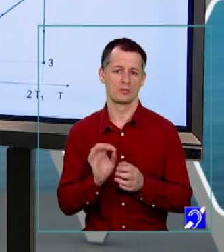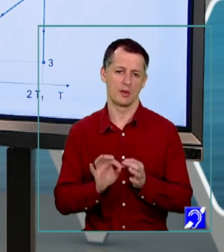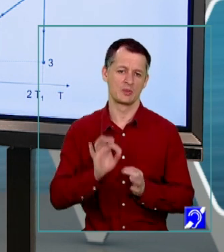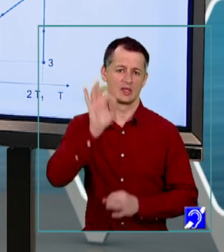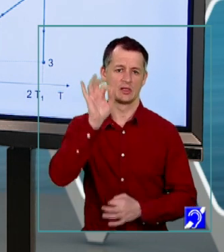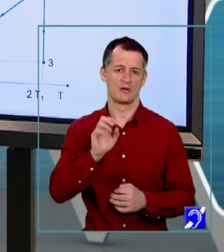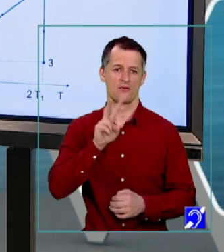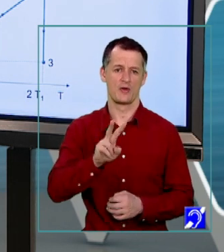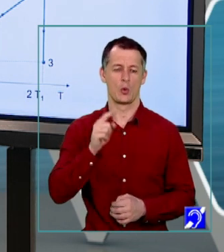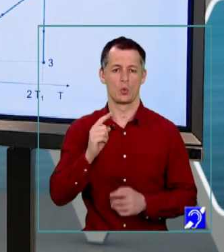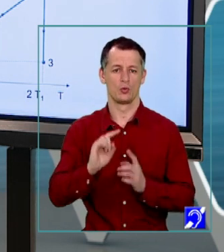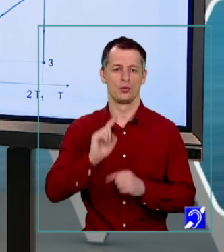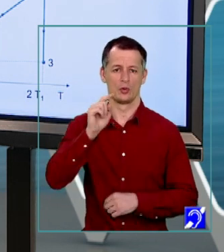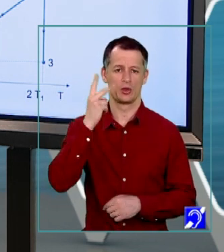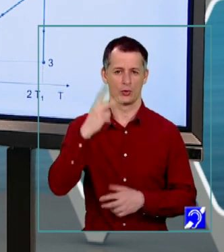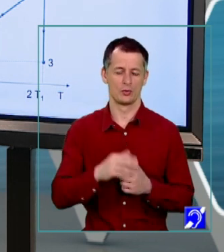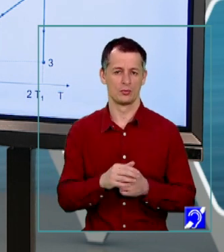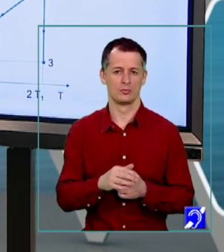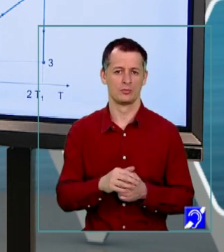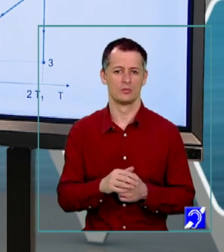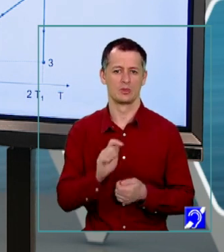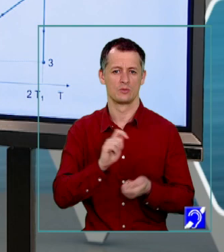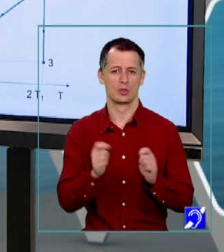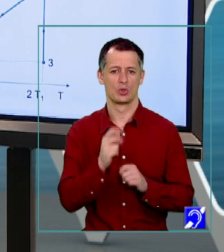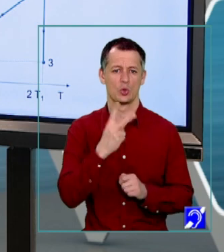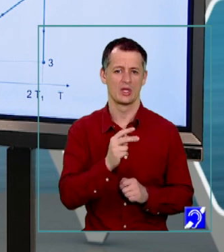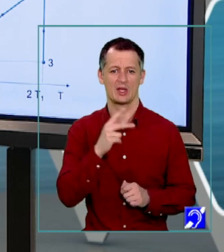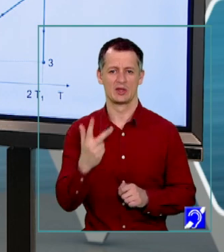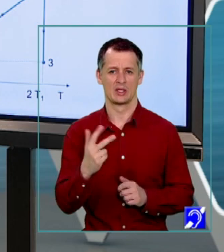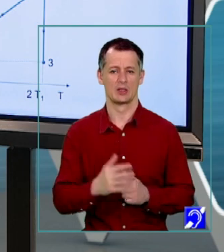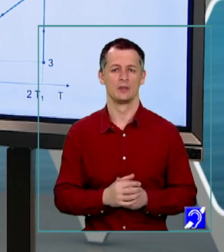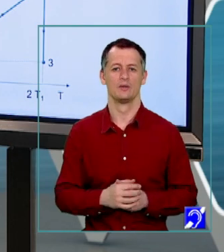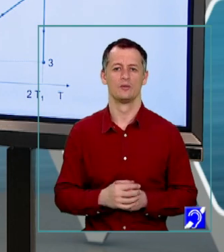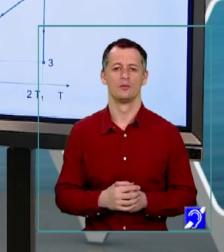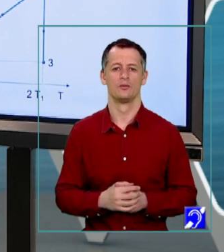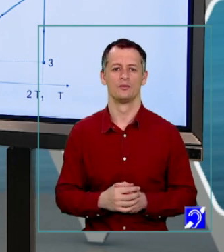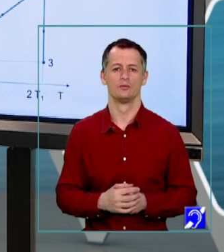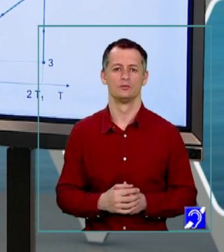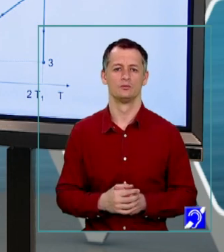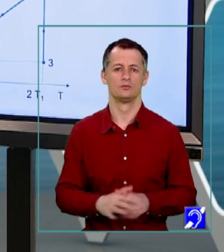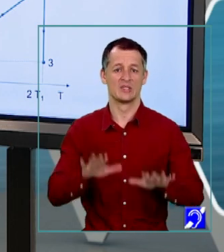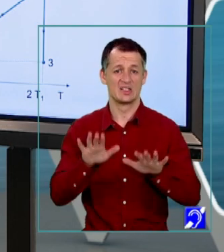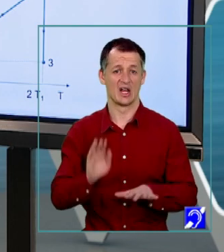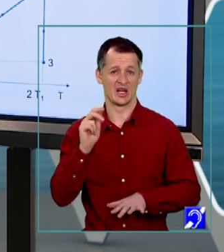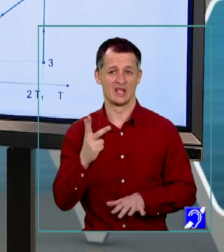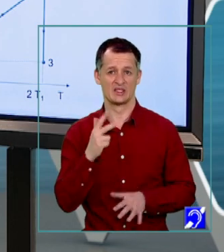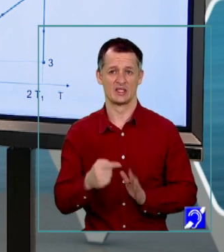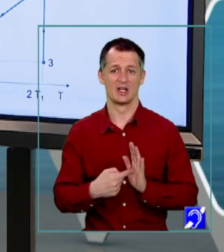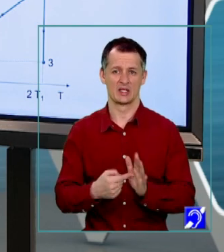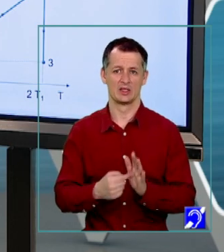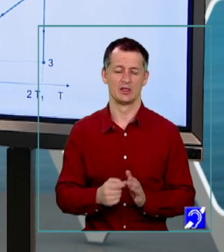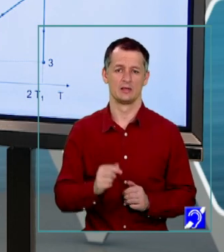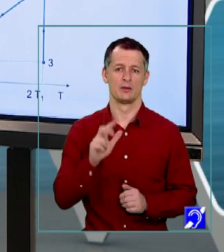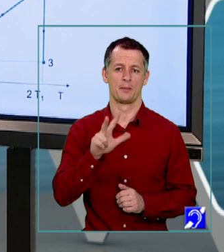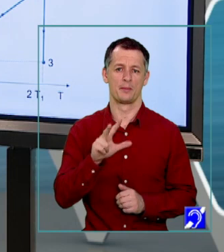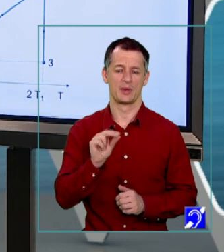1-2. Transformarea 2-3, ne interesează starea 3. Starea 3, avem deja că P3 este jumătate